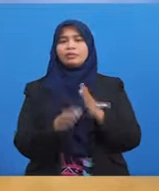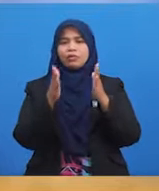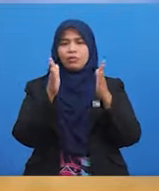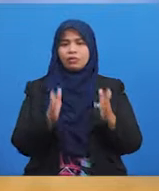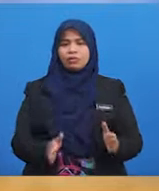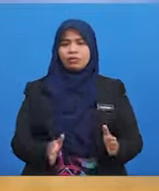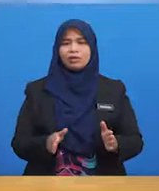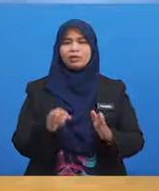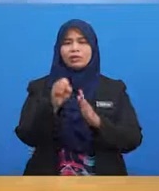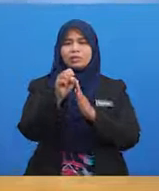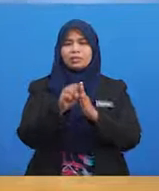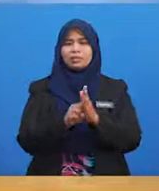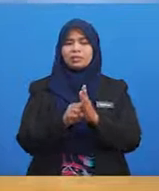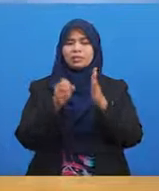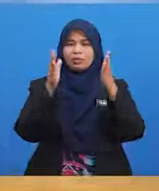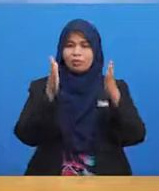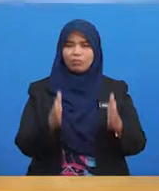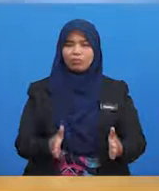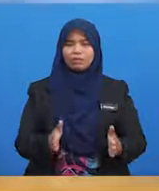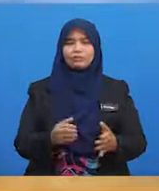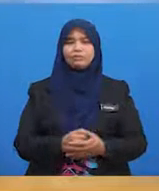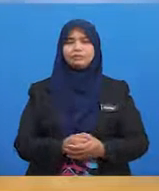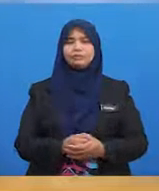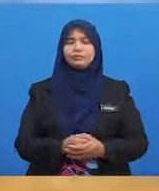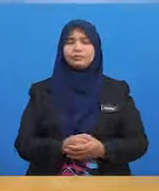orang, se, orang,